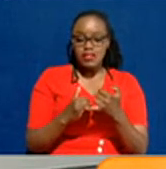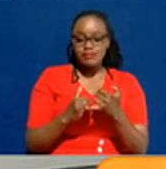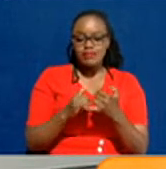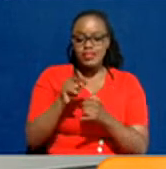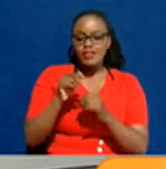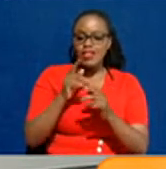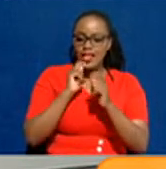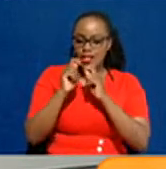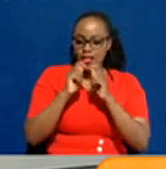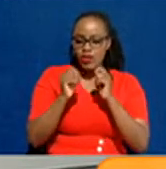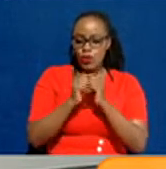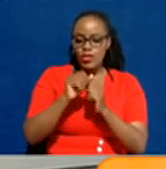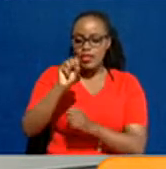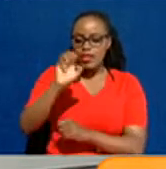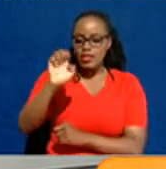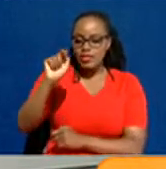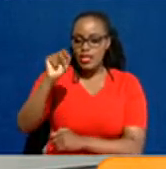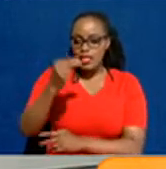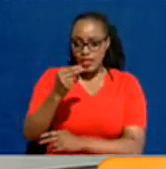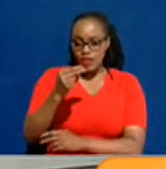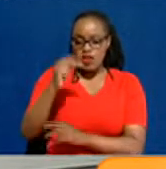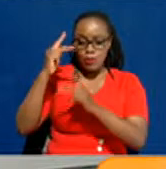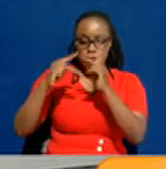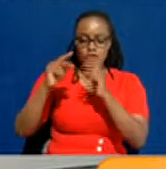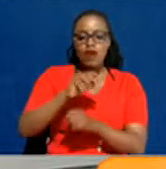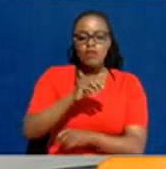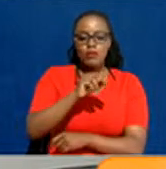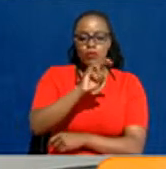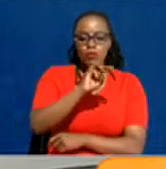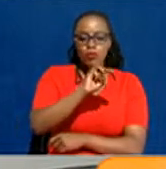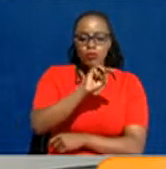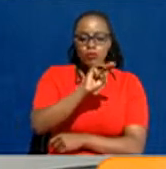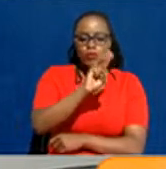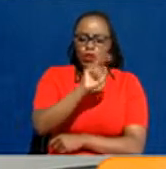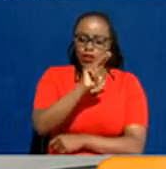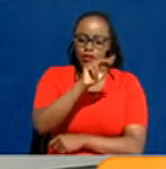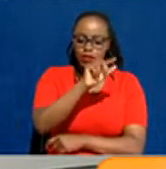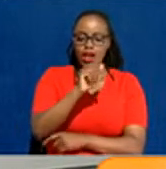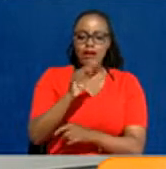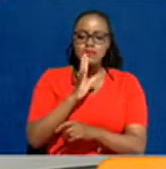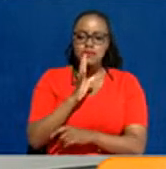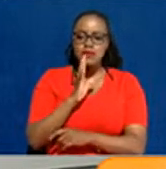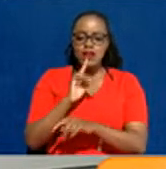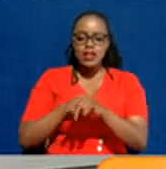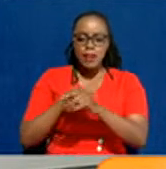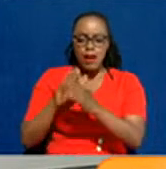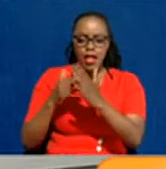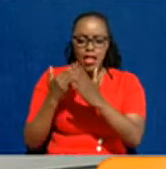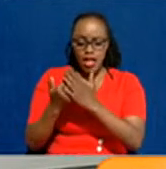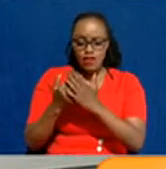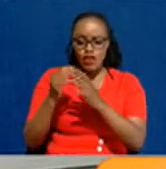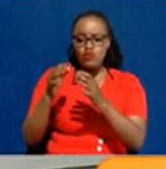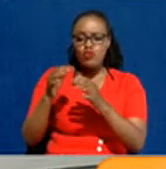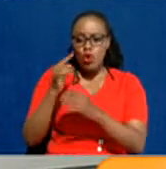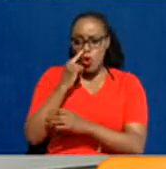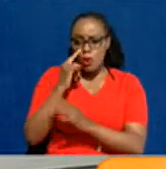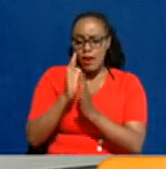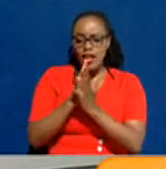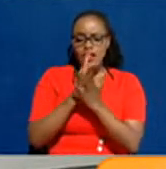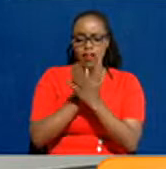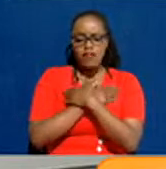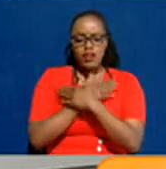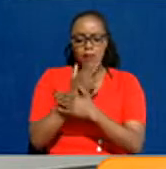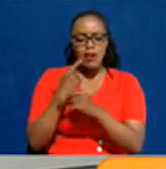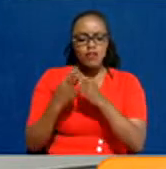katika mahojiano na Seth Olale, mtazamaji, ni kwamba Profesa Mwanda anazungumzia aliyojiri alipofika nyumbani kwa marehemu pamoja na urafiki wao